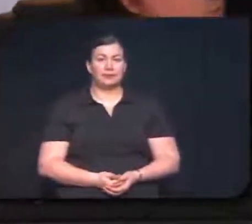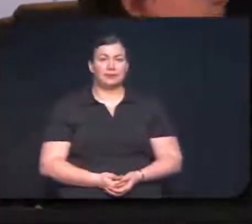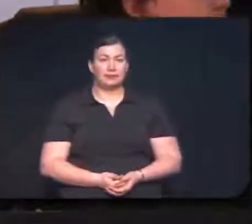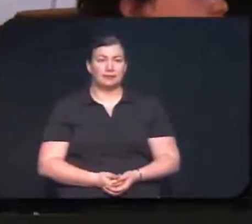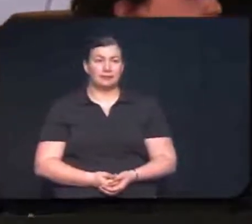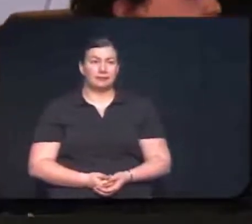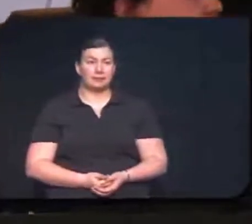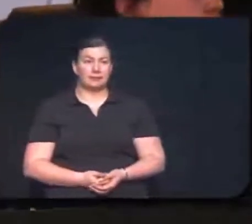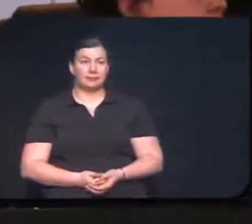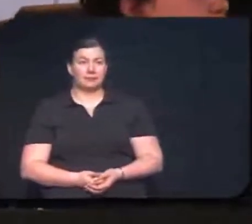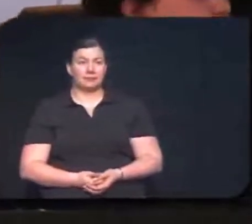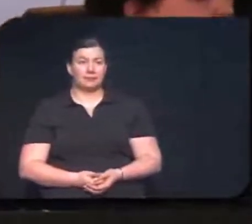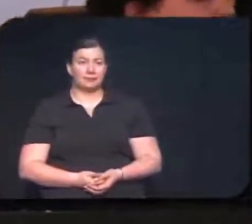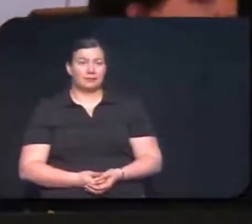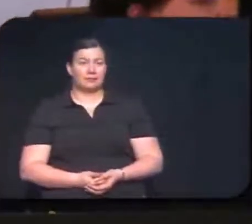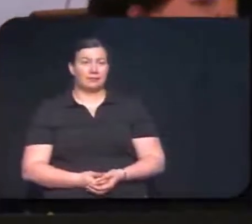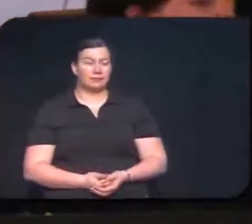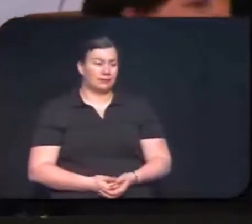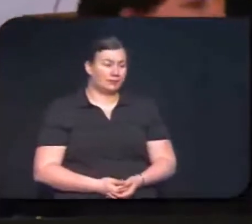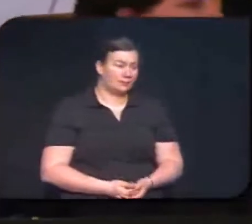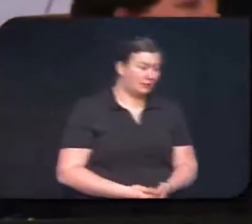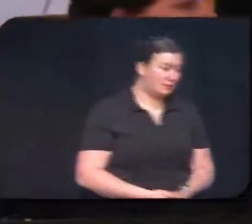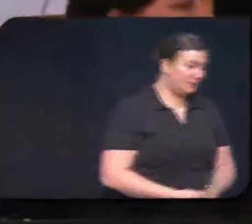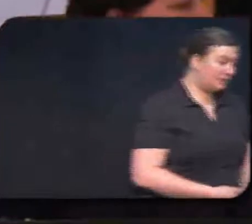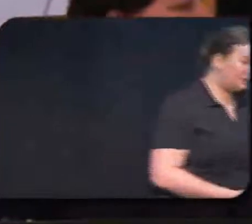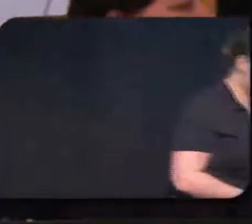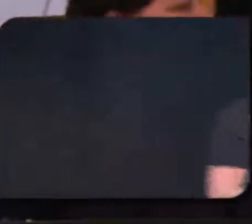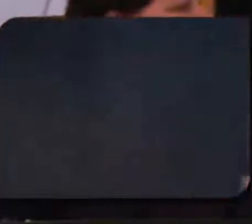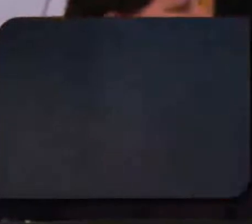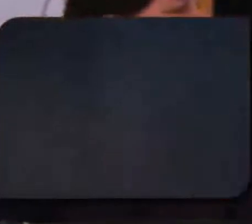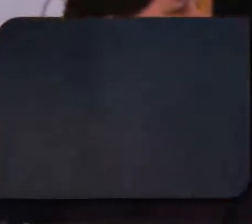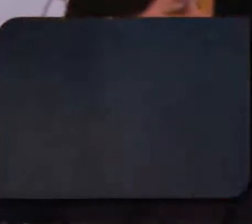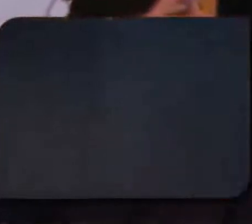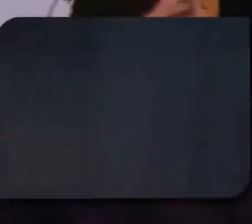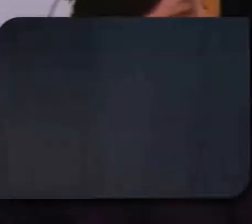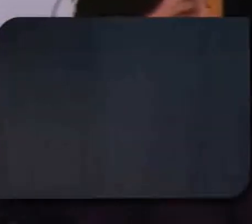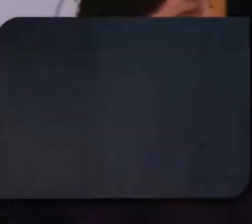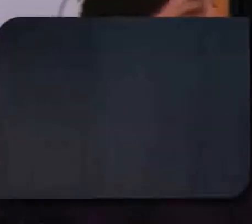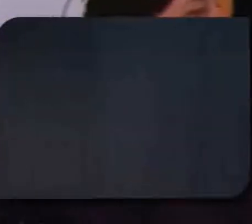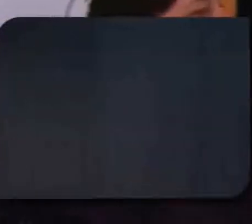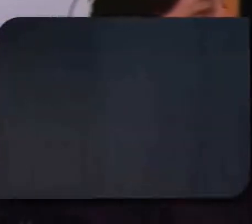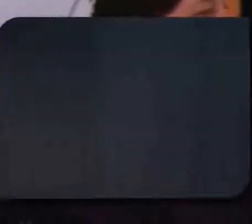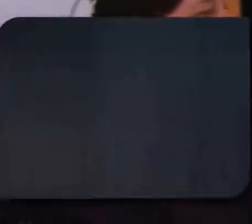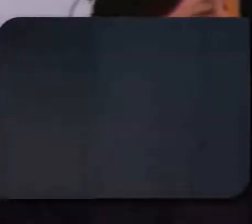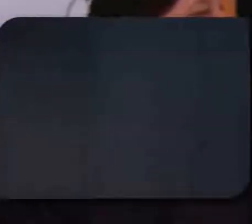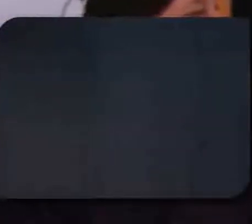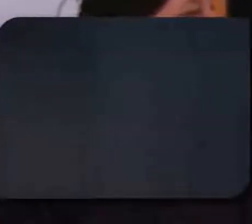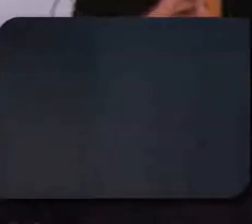kann das jemand übernehmen die Vorstellung ihr kennt euch doch die Anträge gegenseitig auch